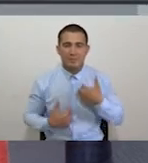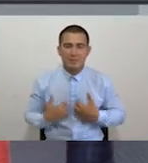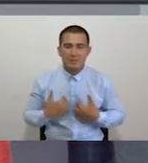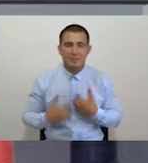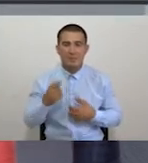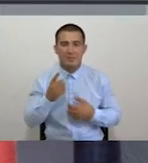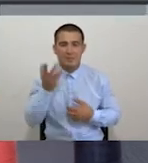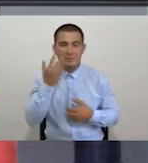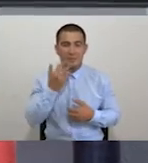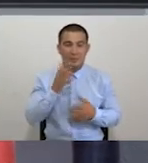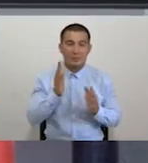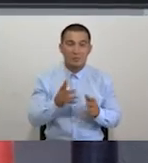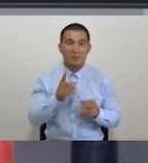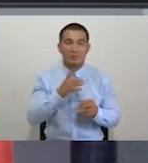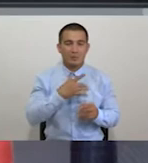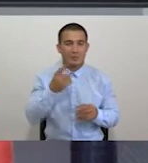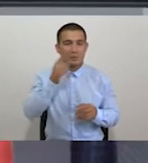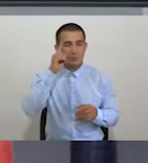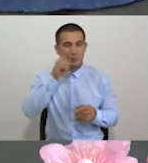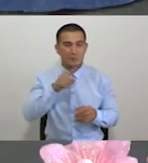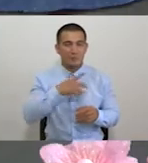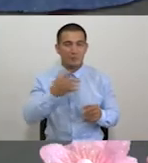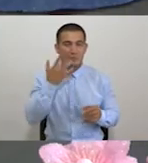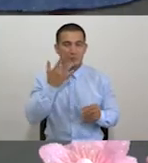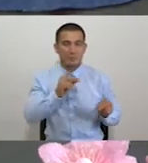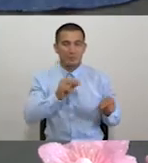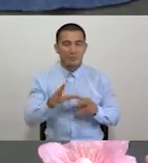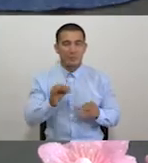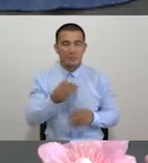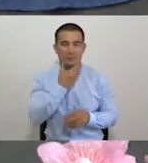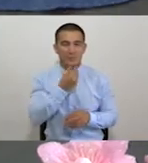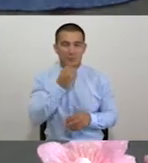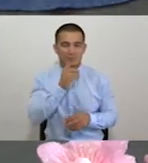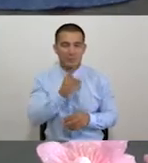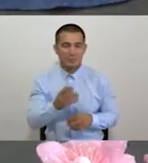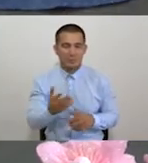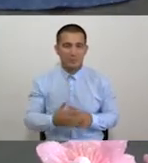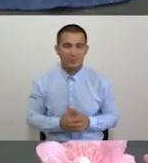Shoshib bajarilgan ish bilingki doim xunuk chiqadi.